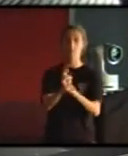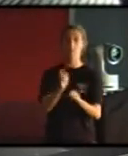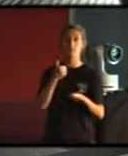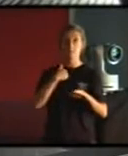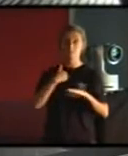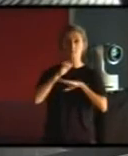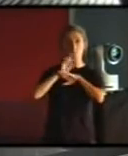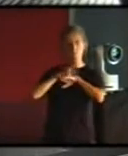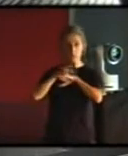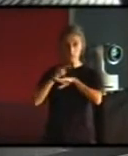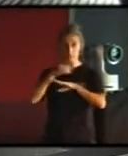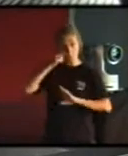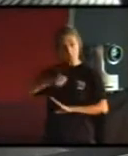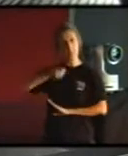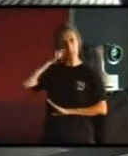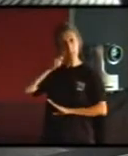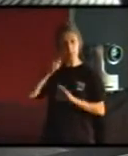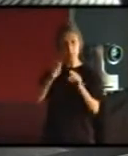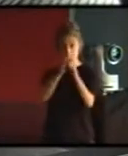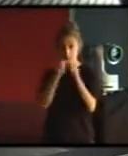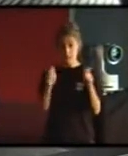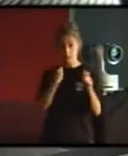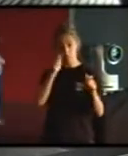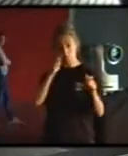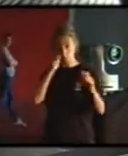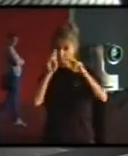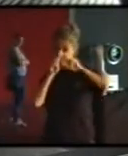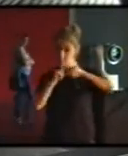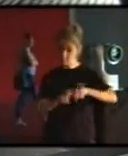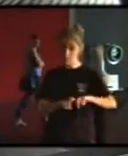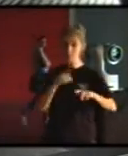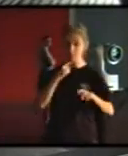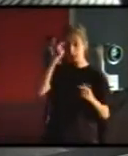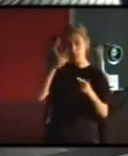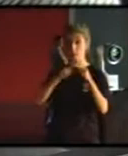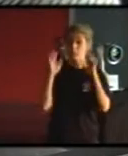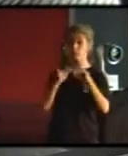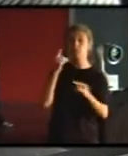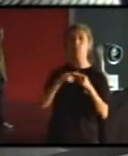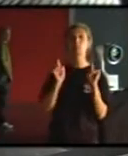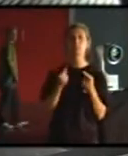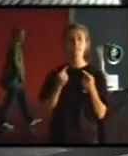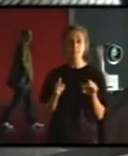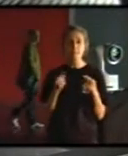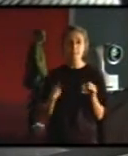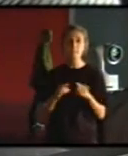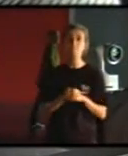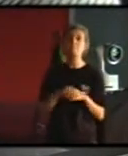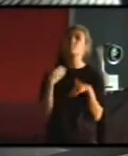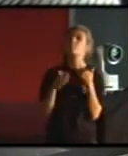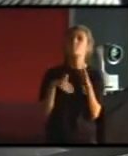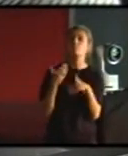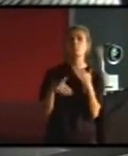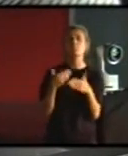l'ai listé, d'ailleurs, j'ai fait l'expertise. Il est utilisé pour un club musical. Et puis, finalement,